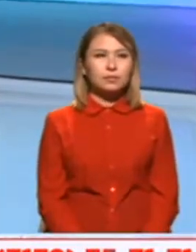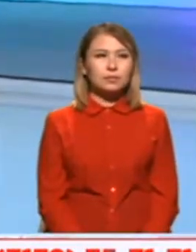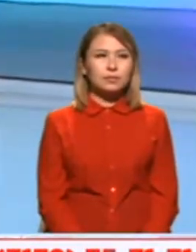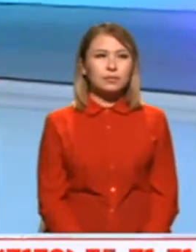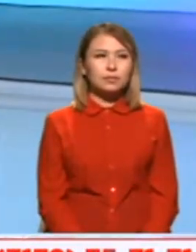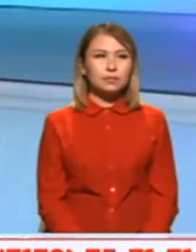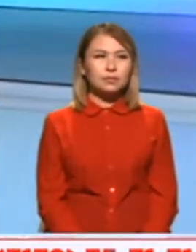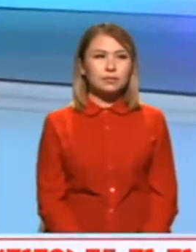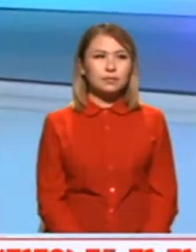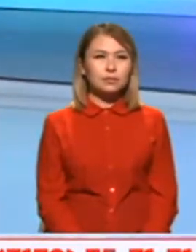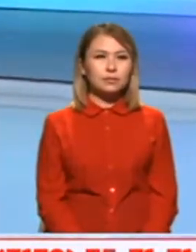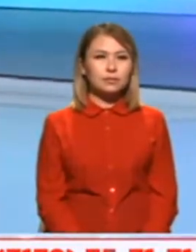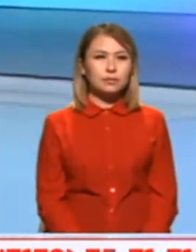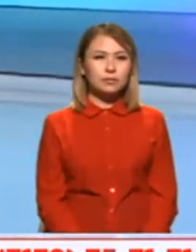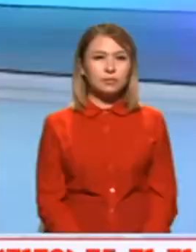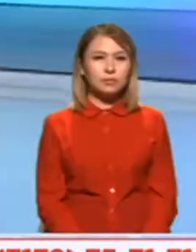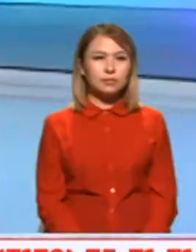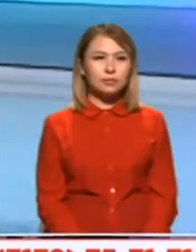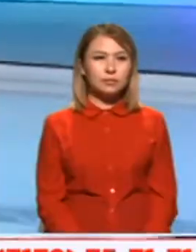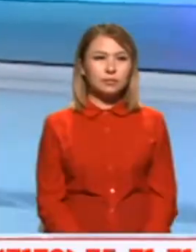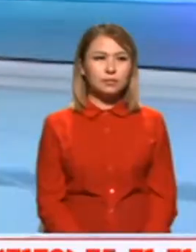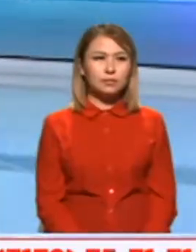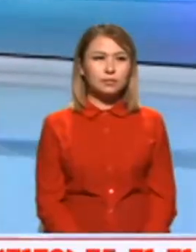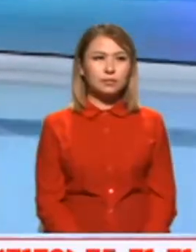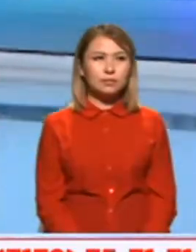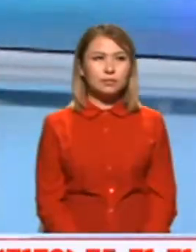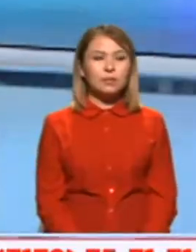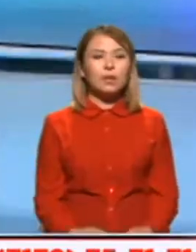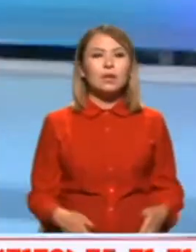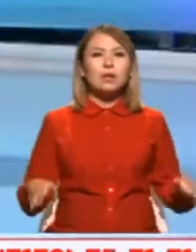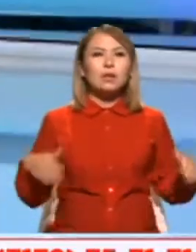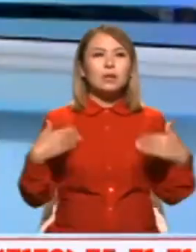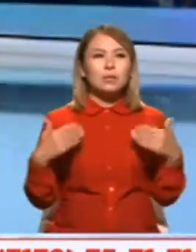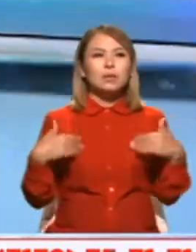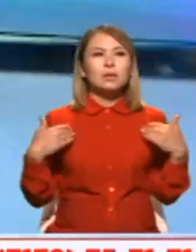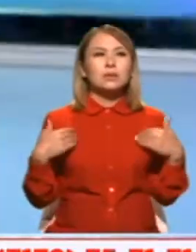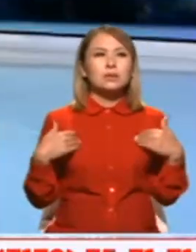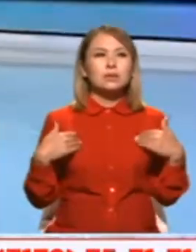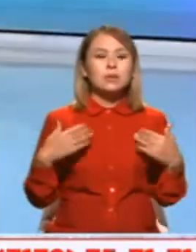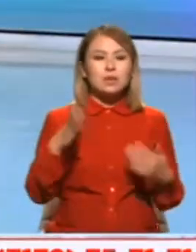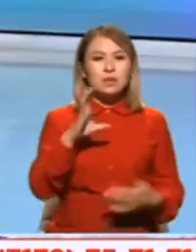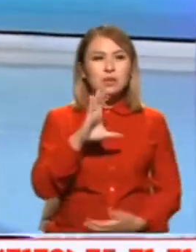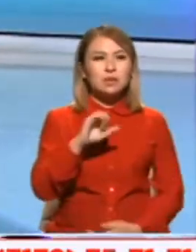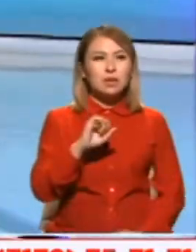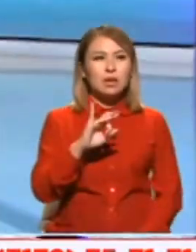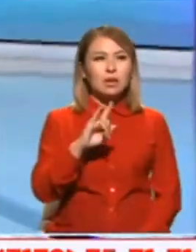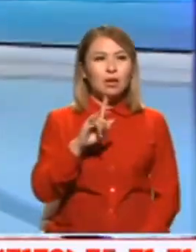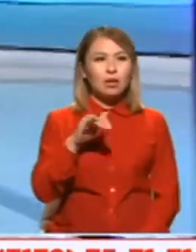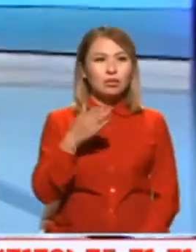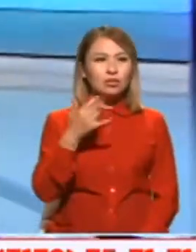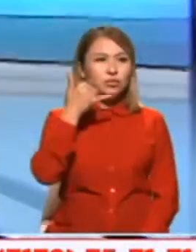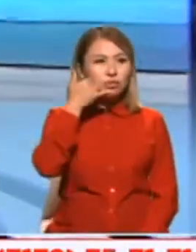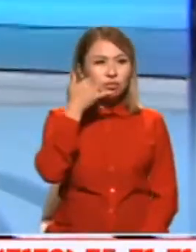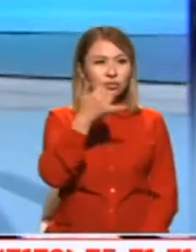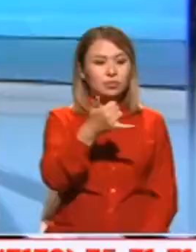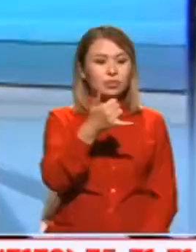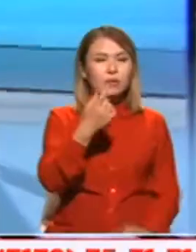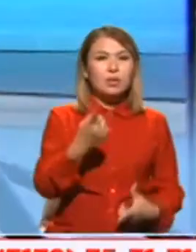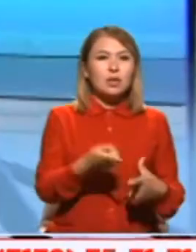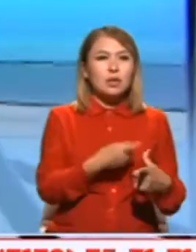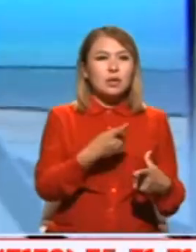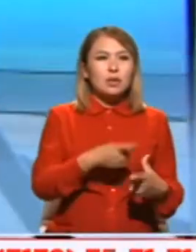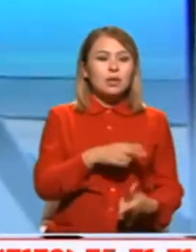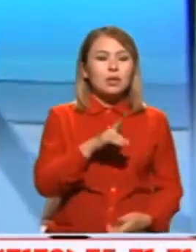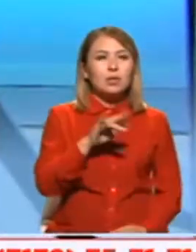эфирдесіз, сұрағыңызды айта қойыңыз. Алло, саламатсыздар ма? Саламатсыз, иә. Біз Сарыағаш қаласынан хабарласып тұр едік, атым Құрал